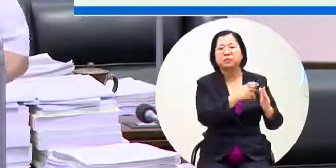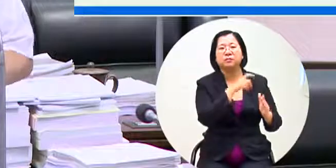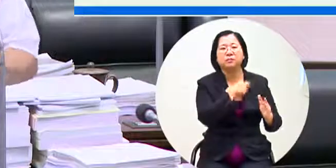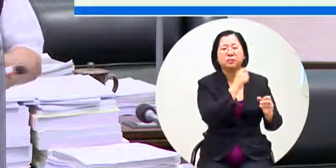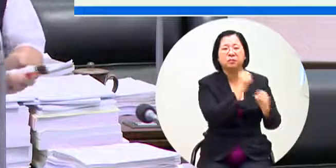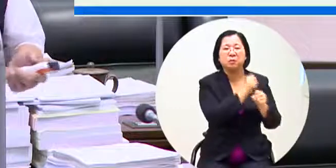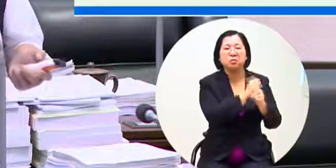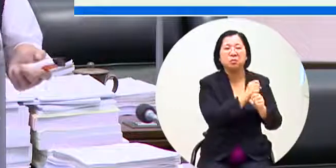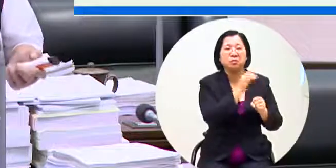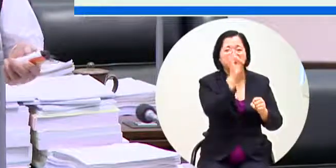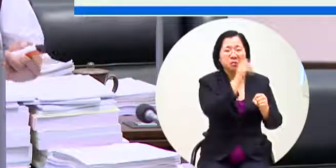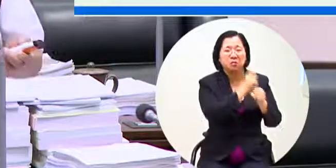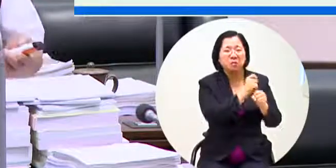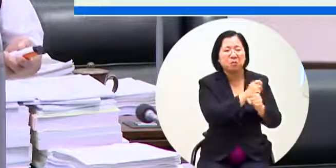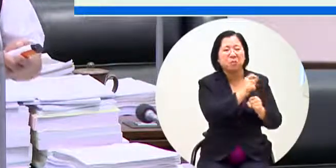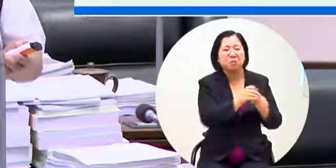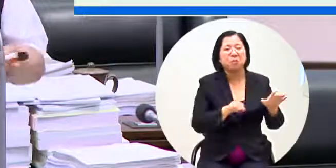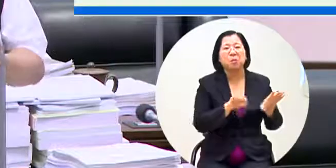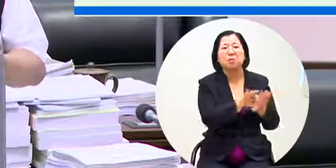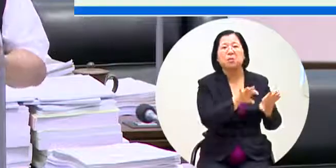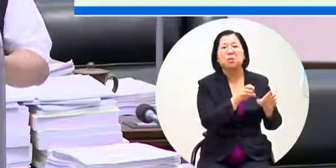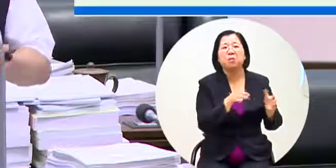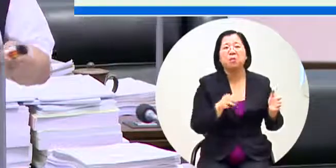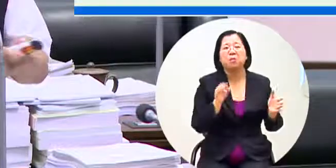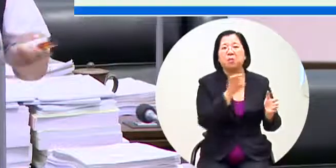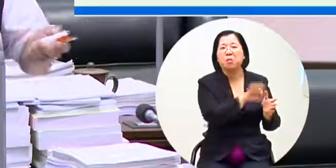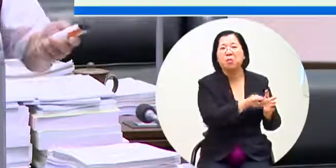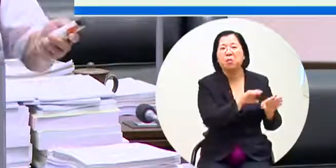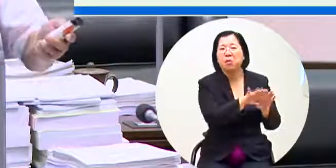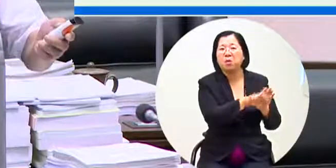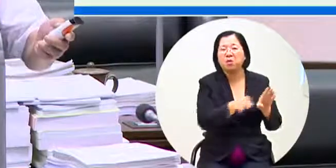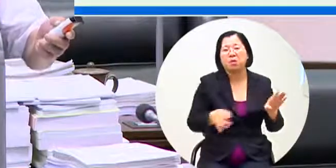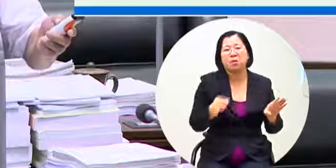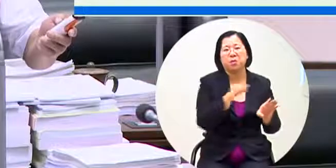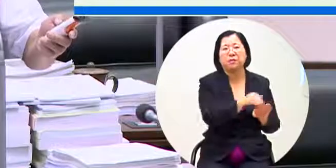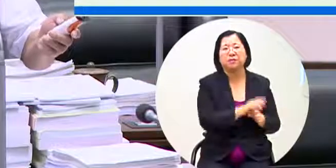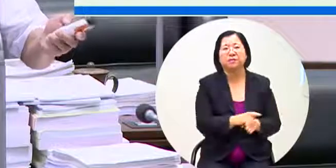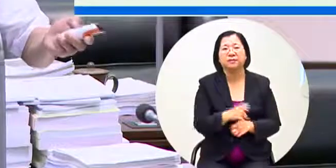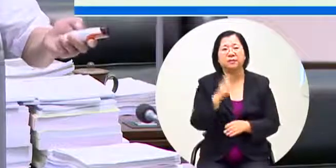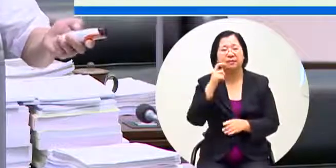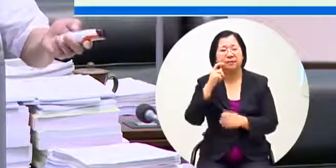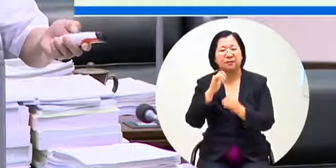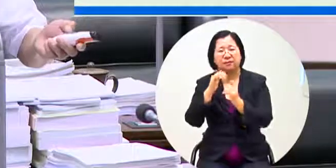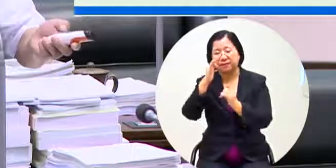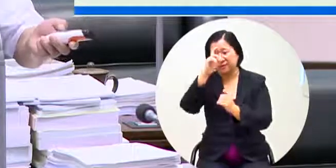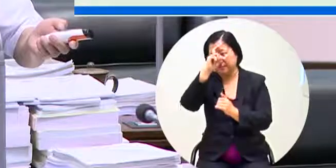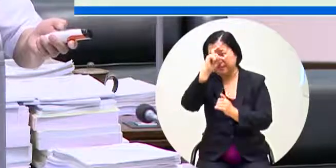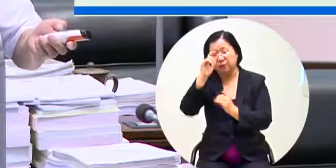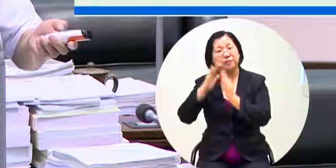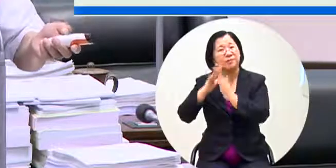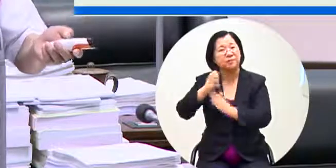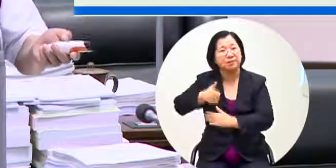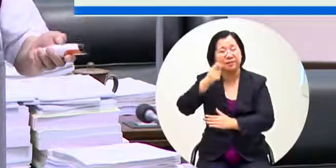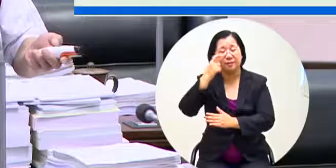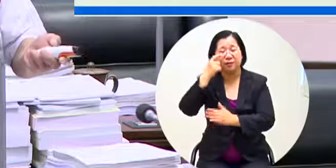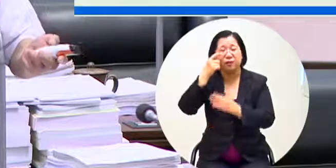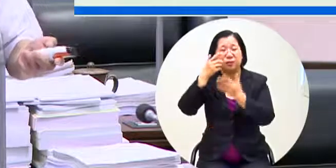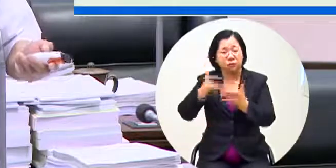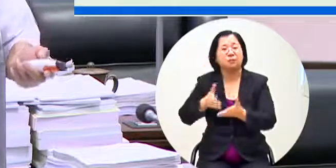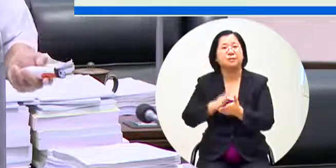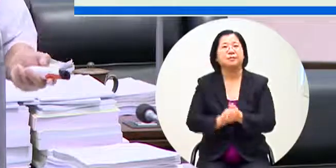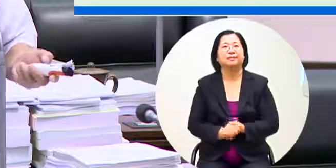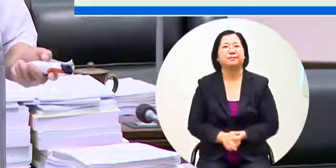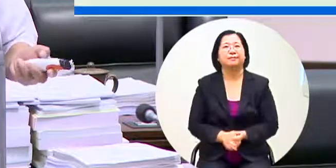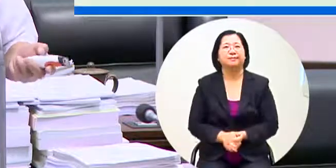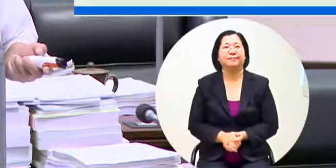题吼，咱请咱市长吼啊重视啦吼，啊都有这部分来。第三就是讲长